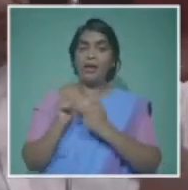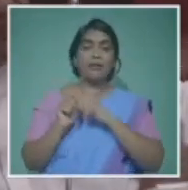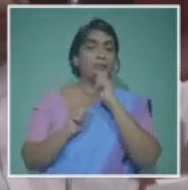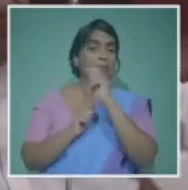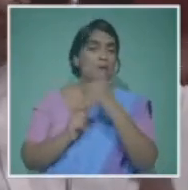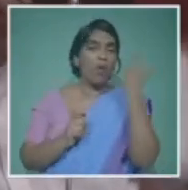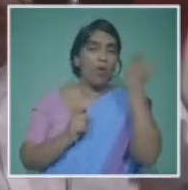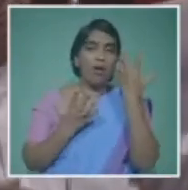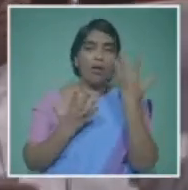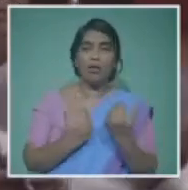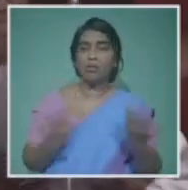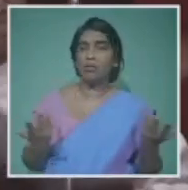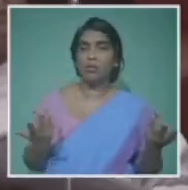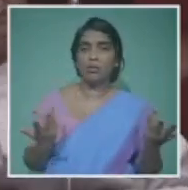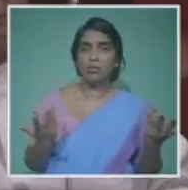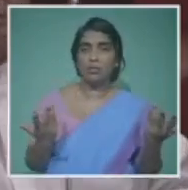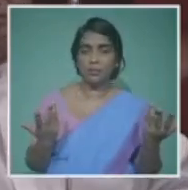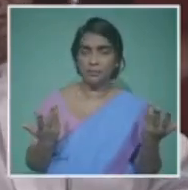මුදල් නැත්තුබ?